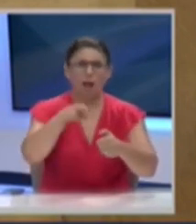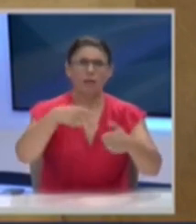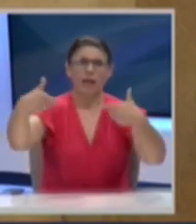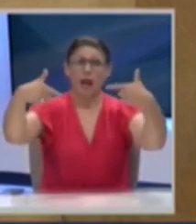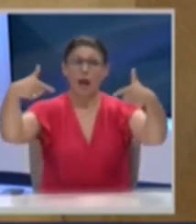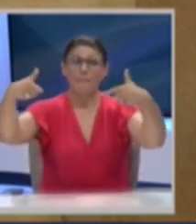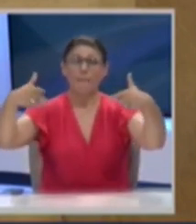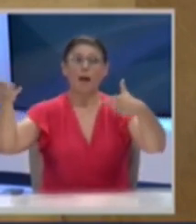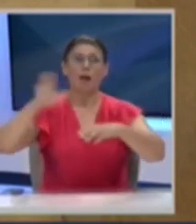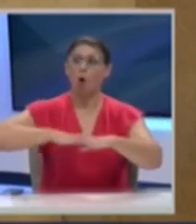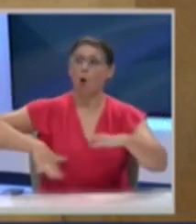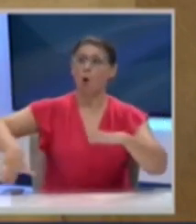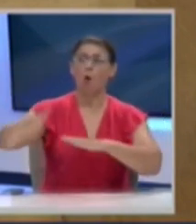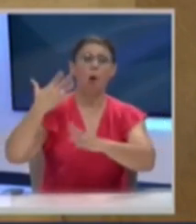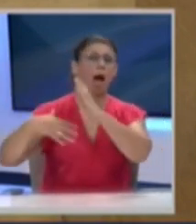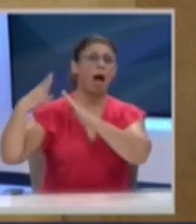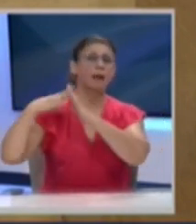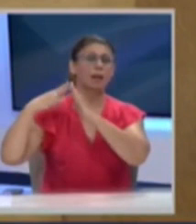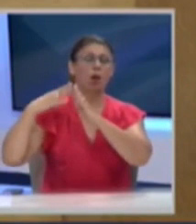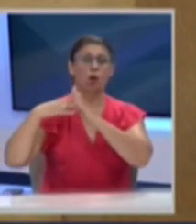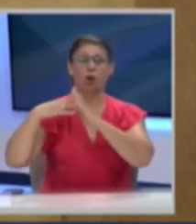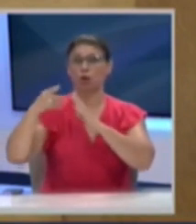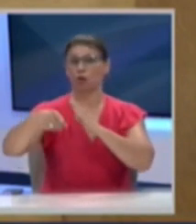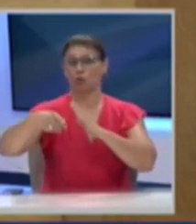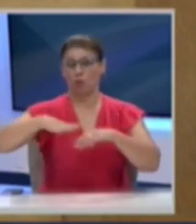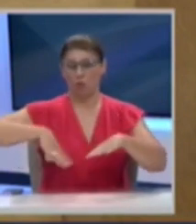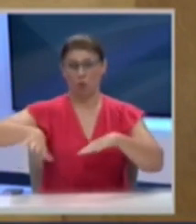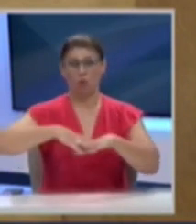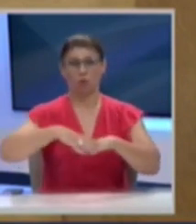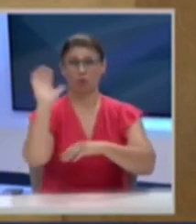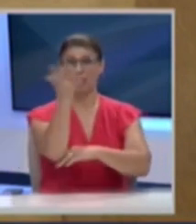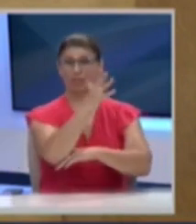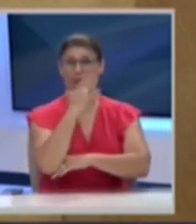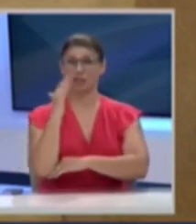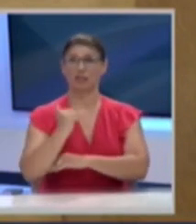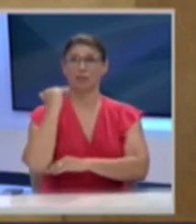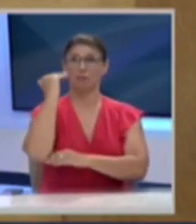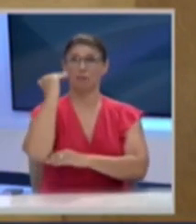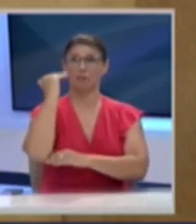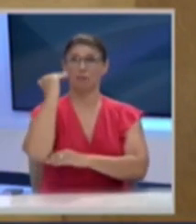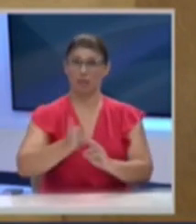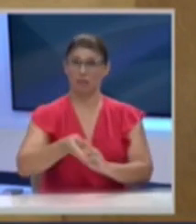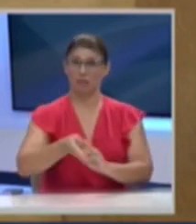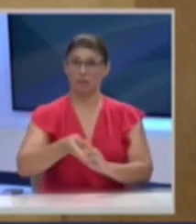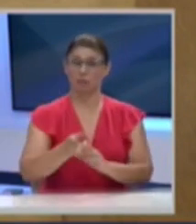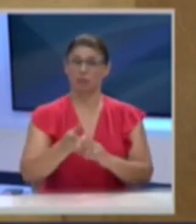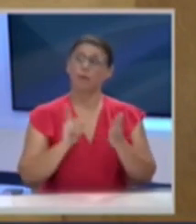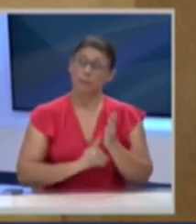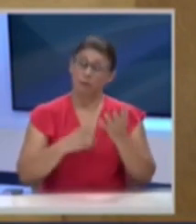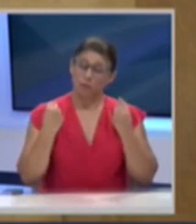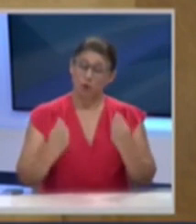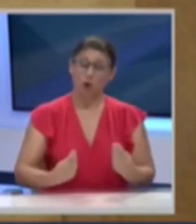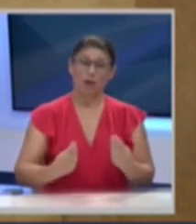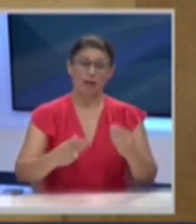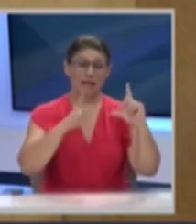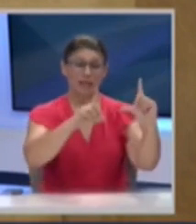σε όλους τους αρχαιολογικούς χώρους και στα δάση υψηλού κινδύνου. Οφείλουμε να έχουμε καλύτερες δορυφορικές εικόνες.